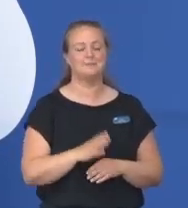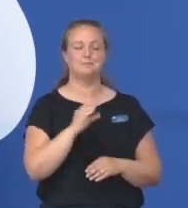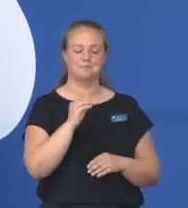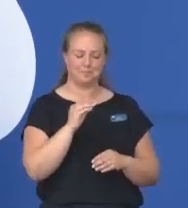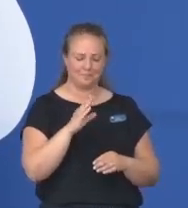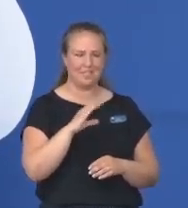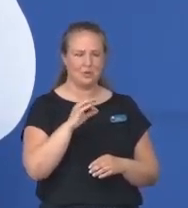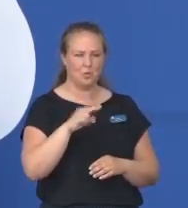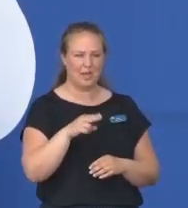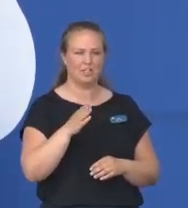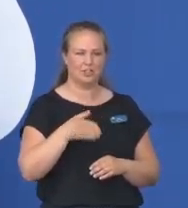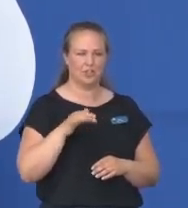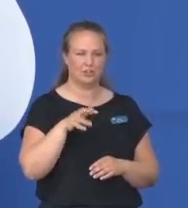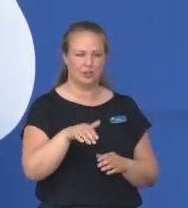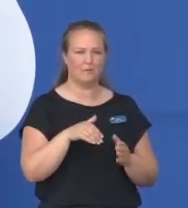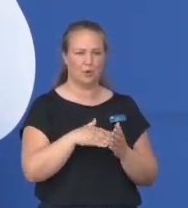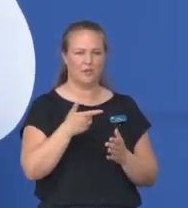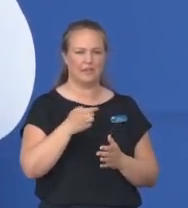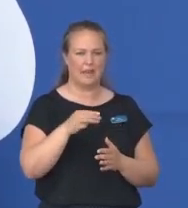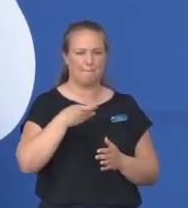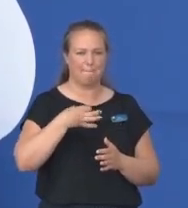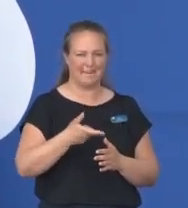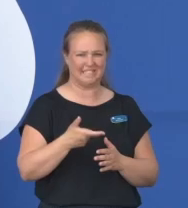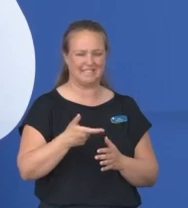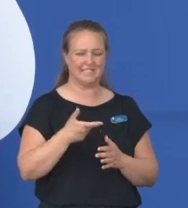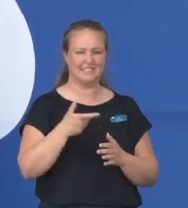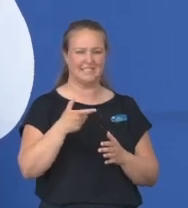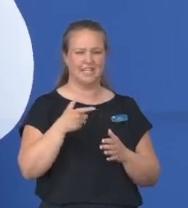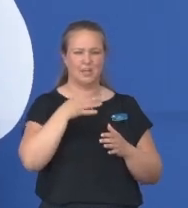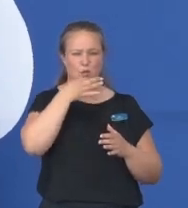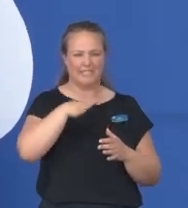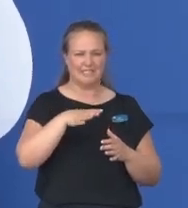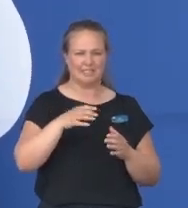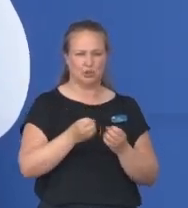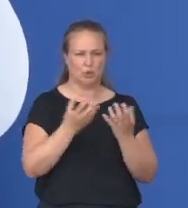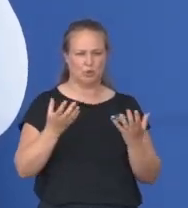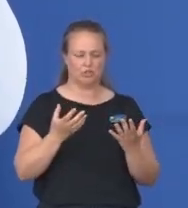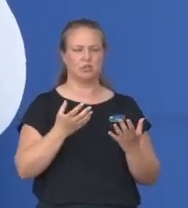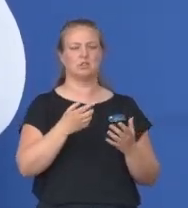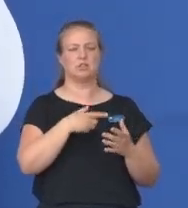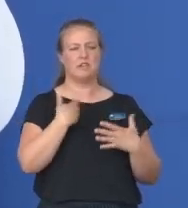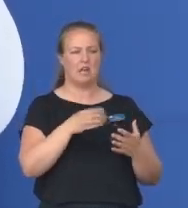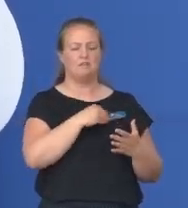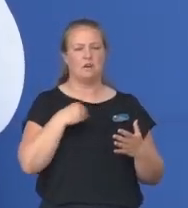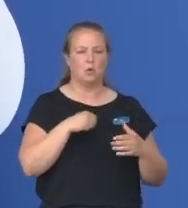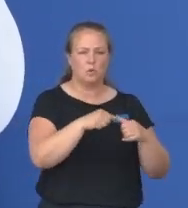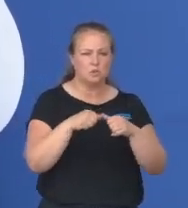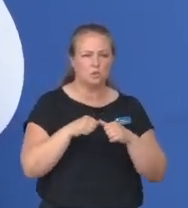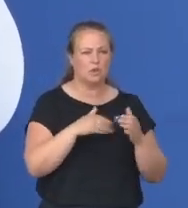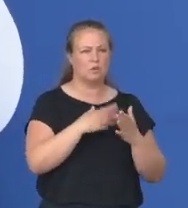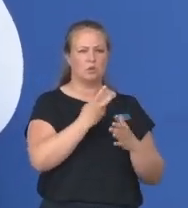Johan Söderström heter jag, från Tempest Risk Solutions. Vi hanterar då både säkerhetsorganisationen och värdeorganisationen här